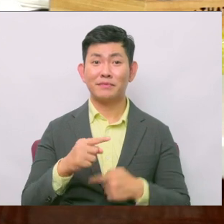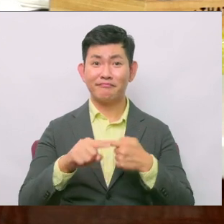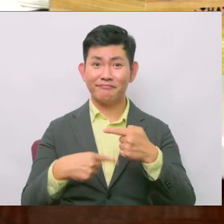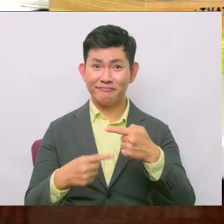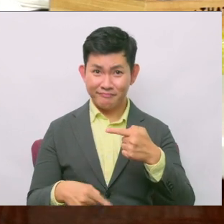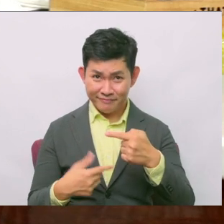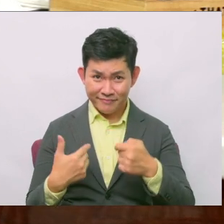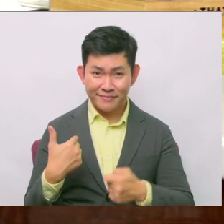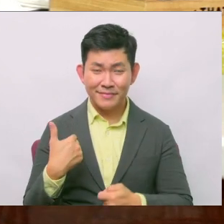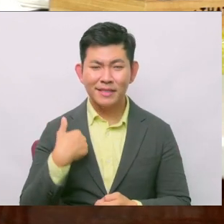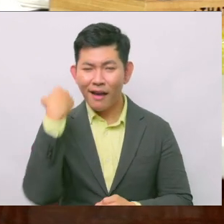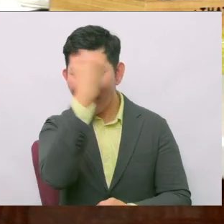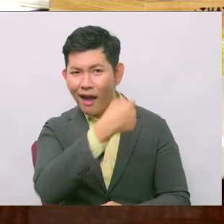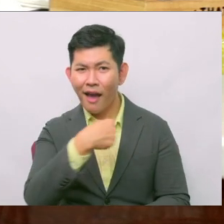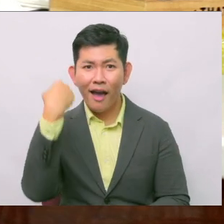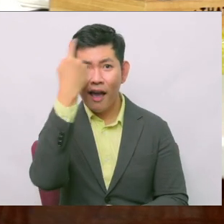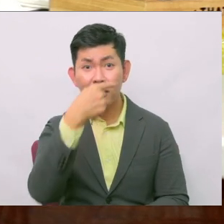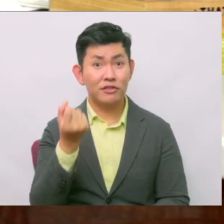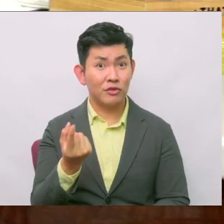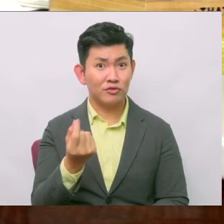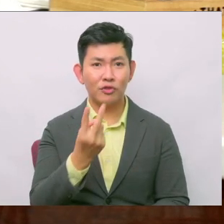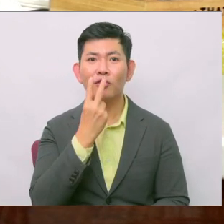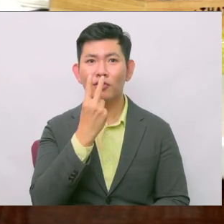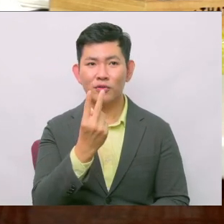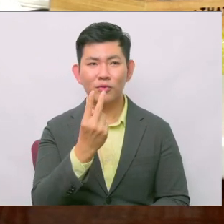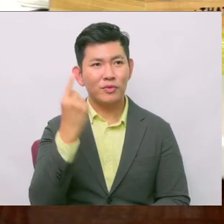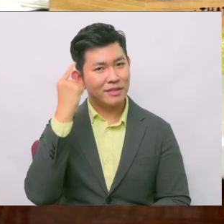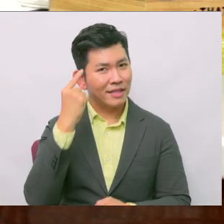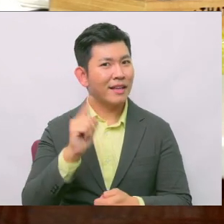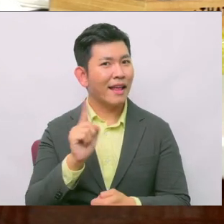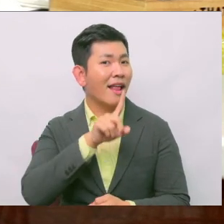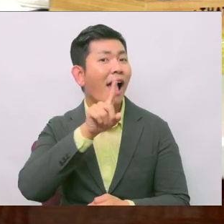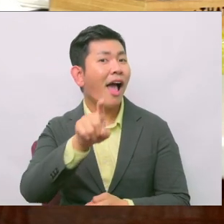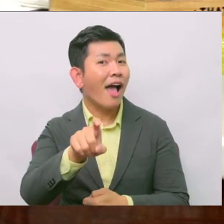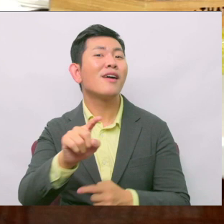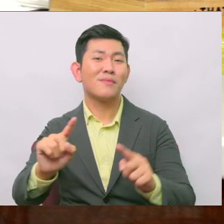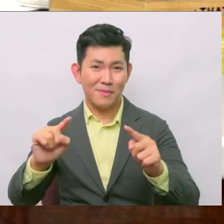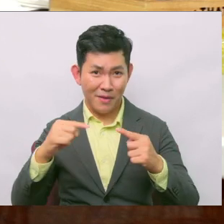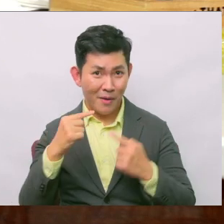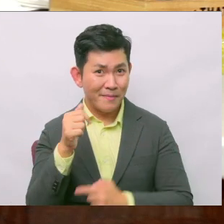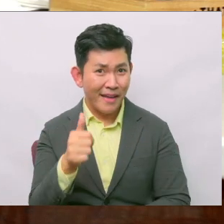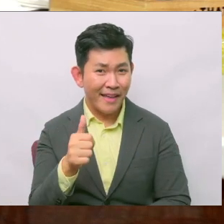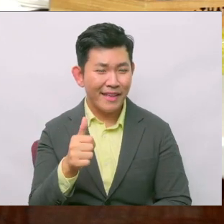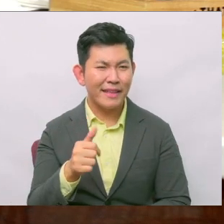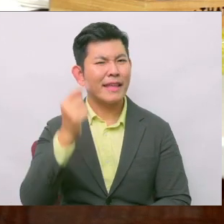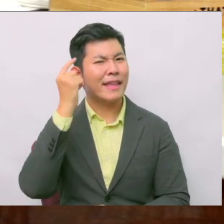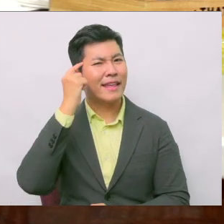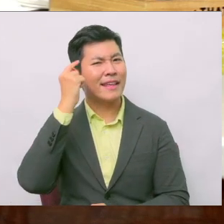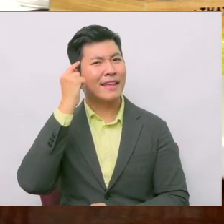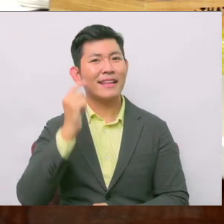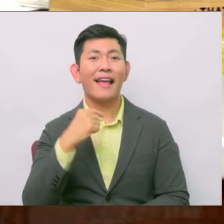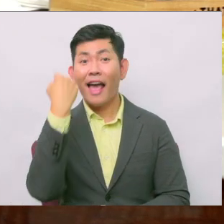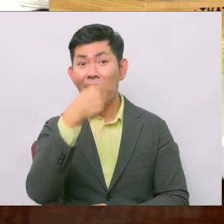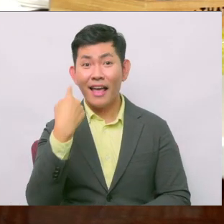ฟ์ใครที่อยู่ในไลฟ์เรามาทายปัญหากันสักนิดนึงไหมว่าใครทาย